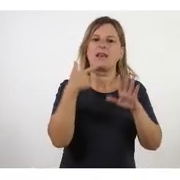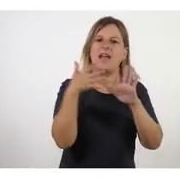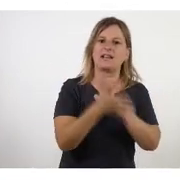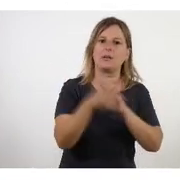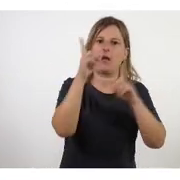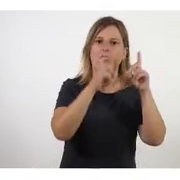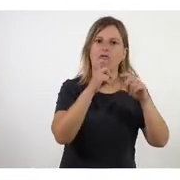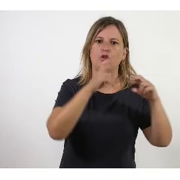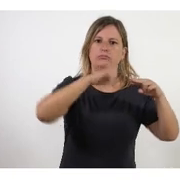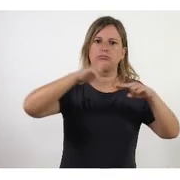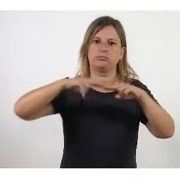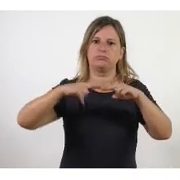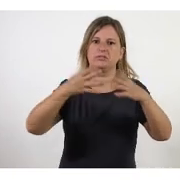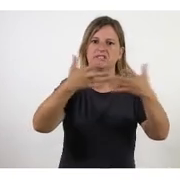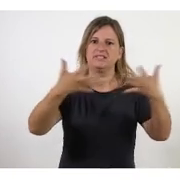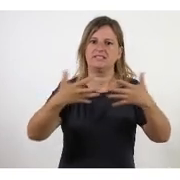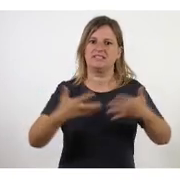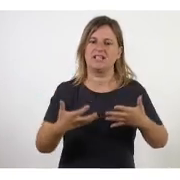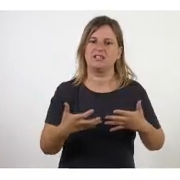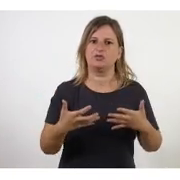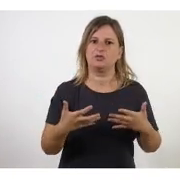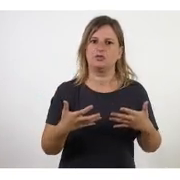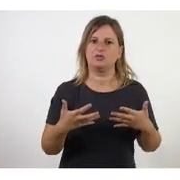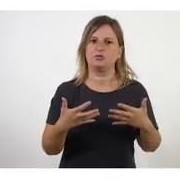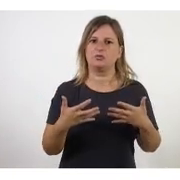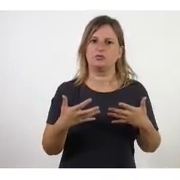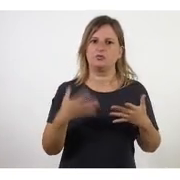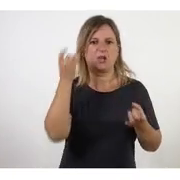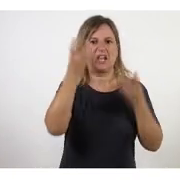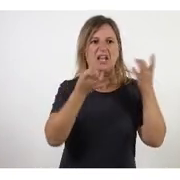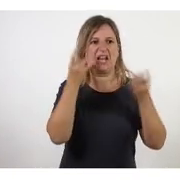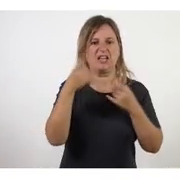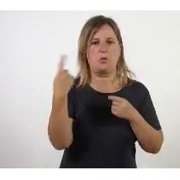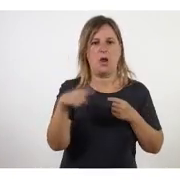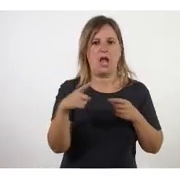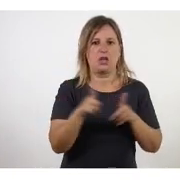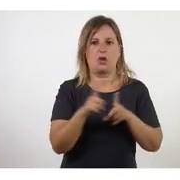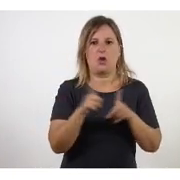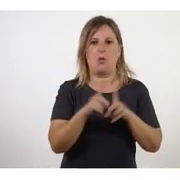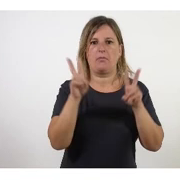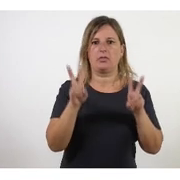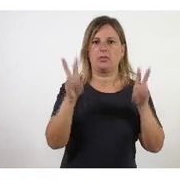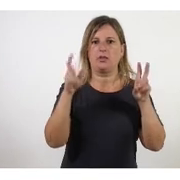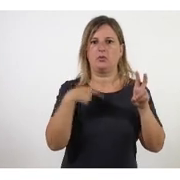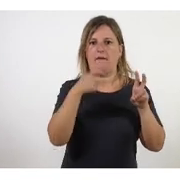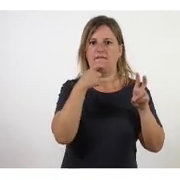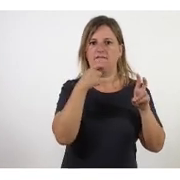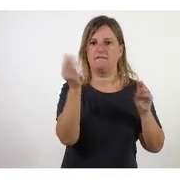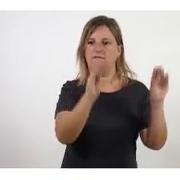fotos enganxades amb textos i tenint llibertat creativa en el sentit que pots fer els títols com